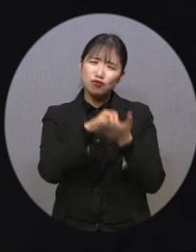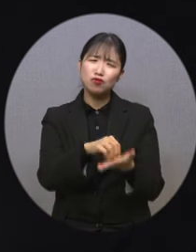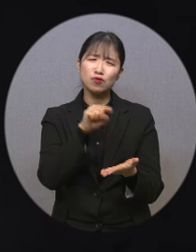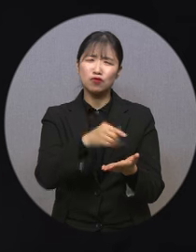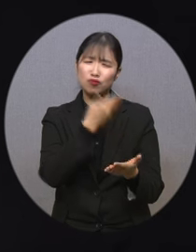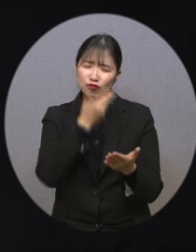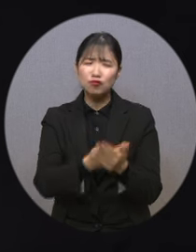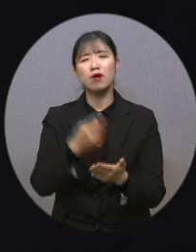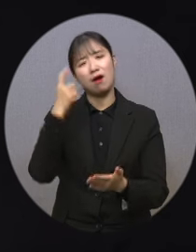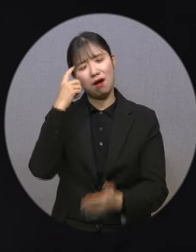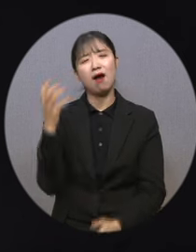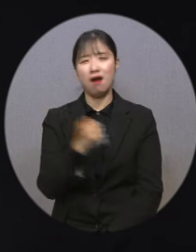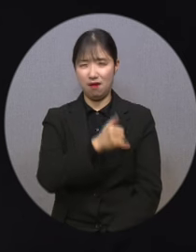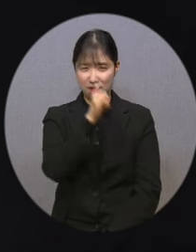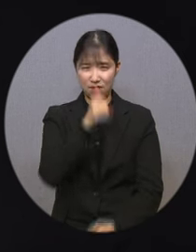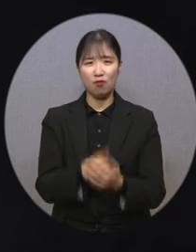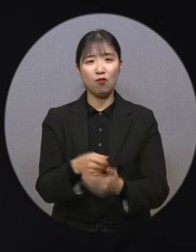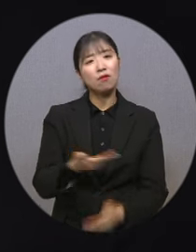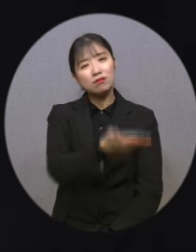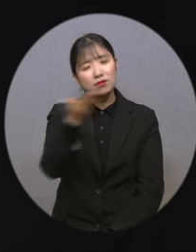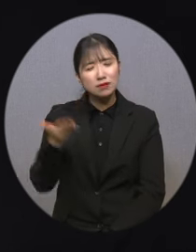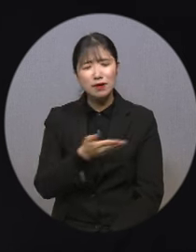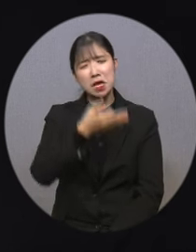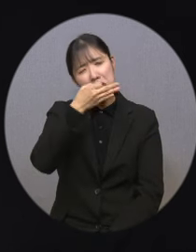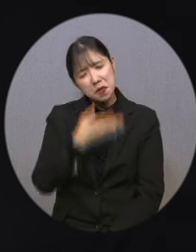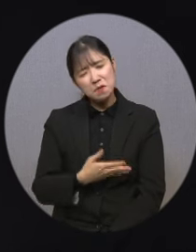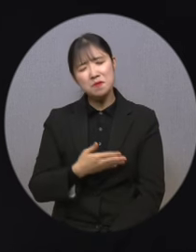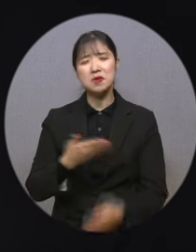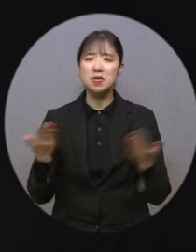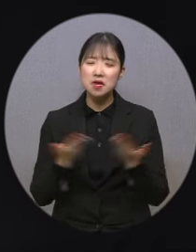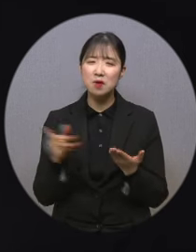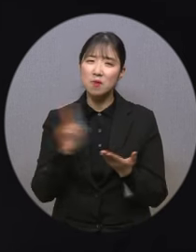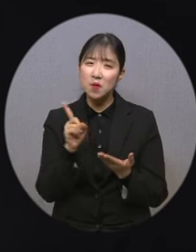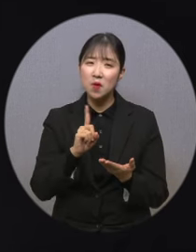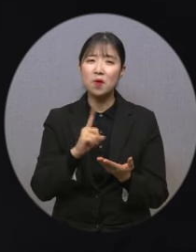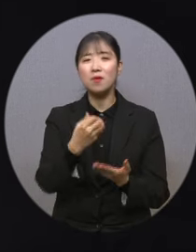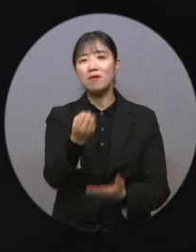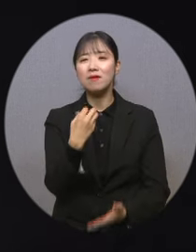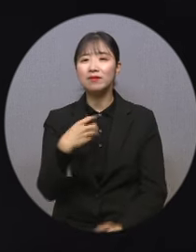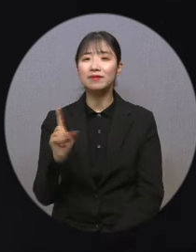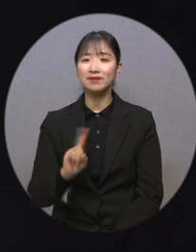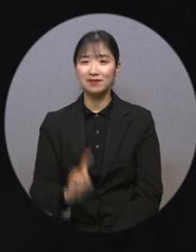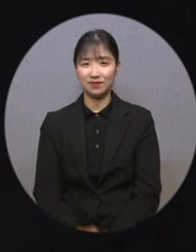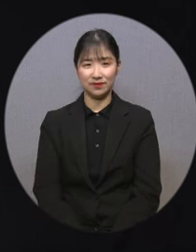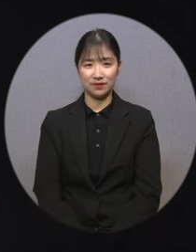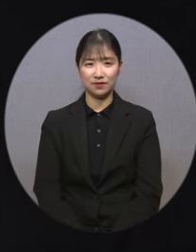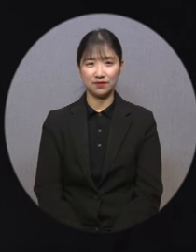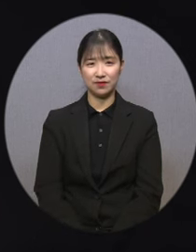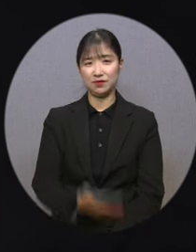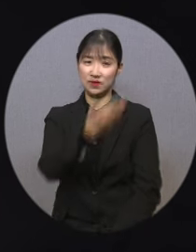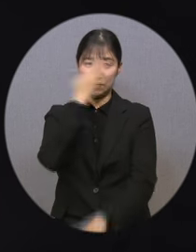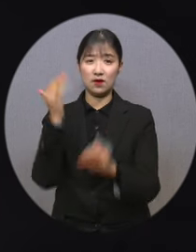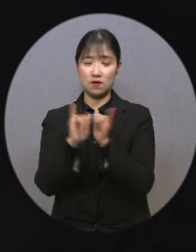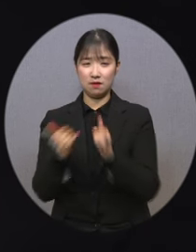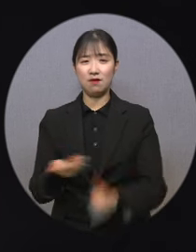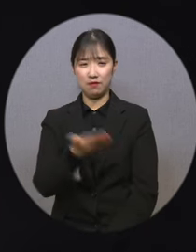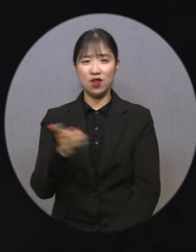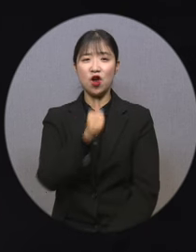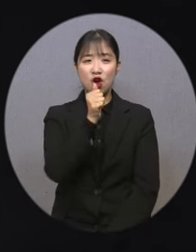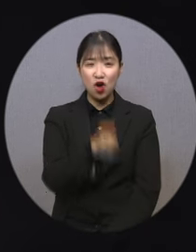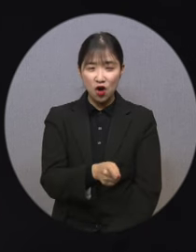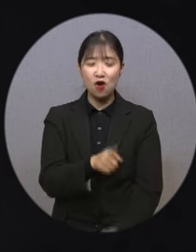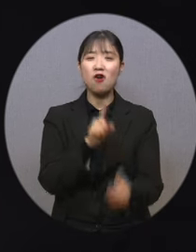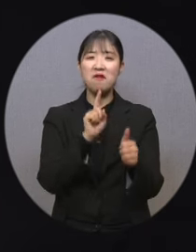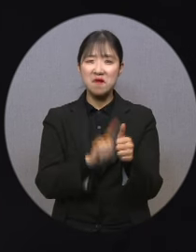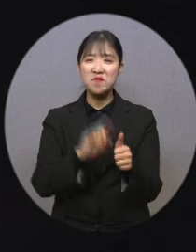그날 들어 보셨는데요 이야기 들어보신 이까 어떤 이야기들이 많이 나나요 청년들은 허경영이 뭐 대통령이